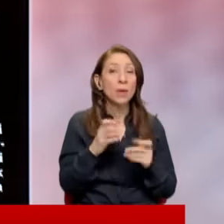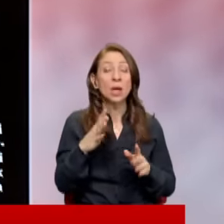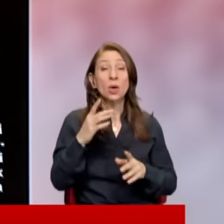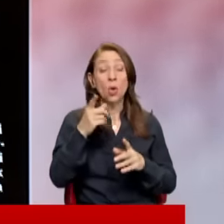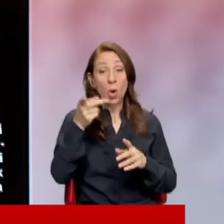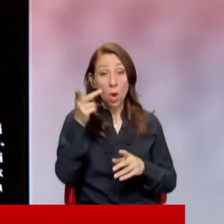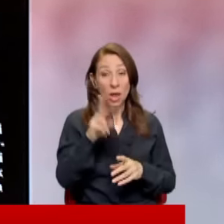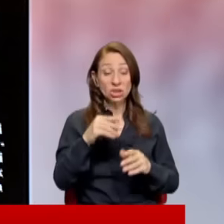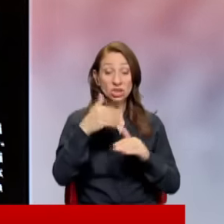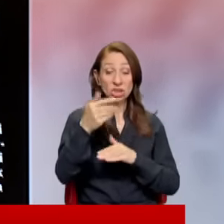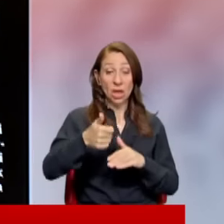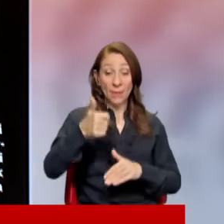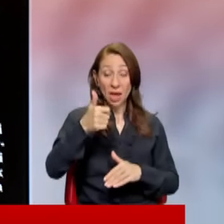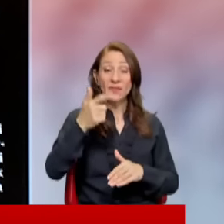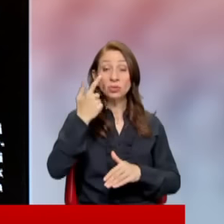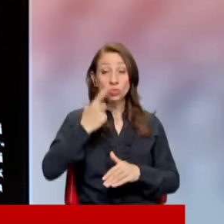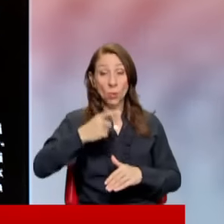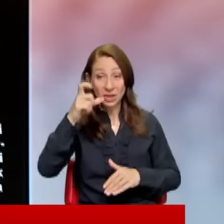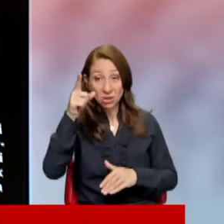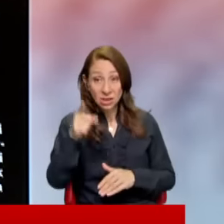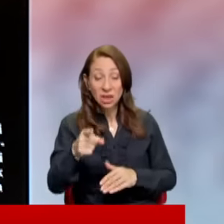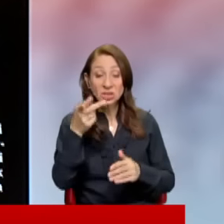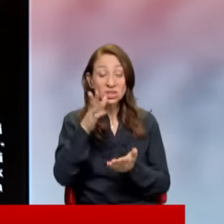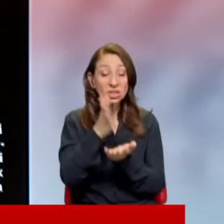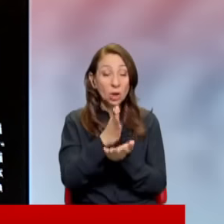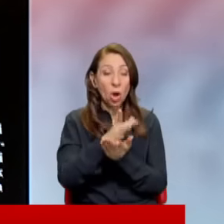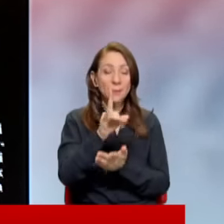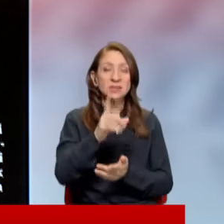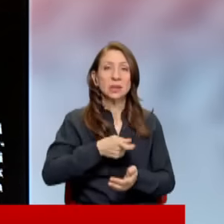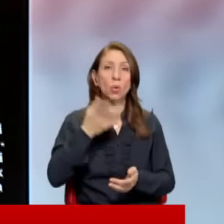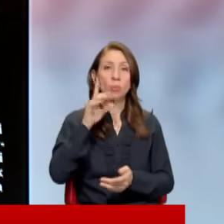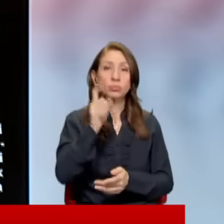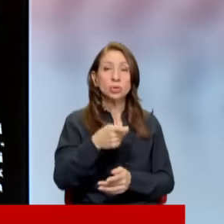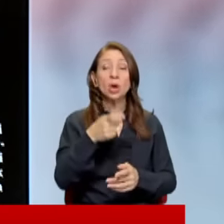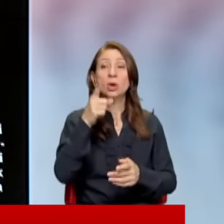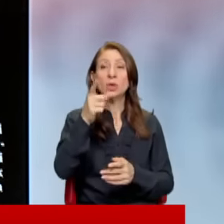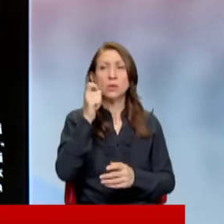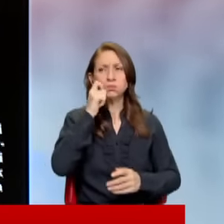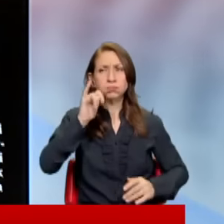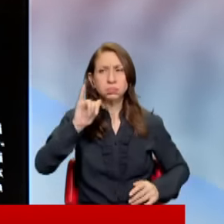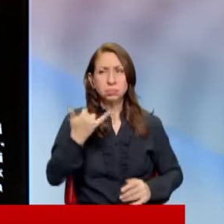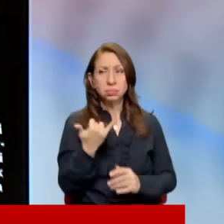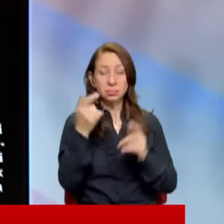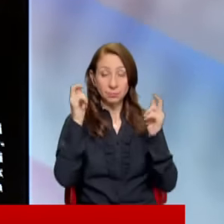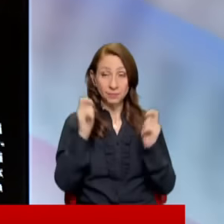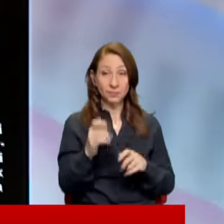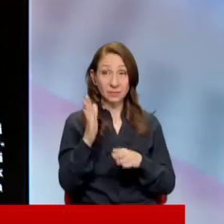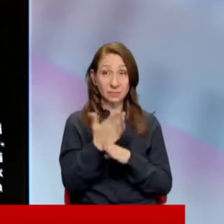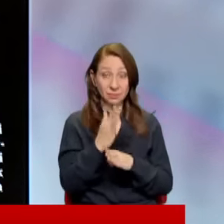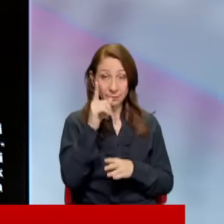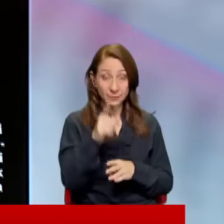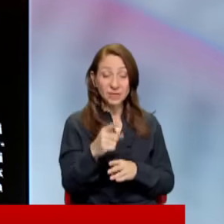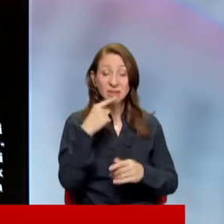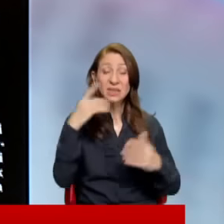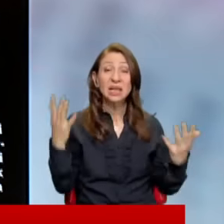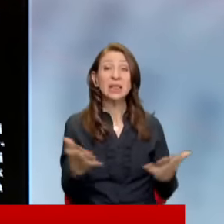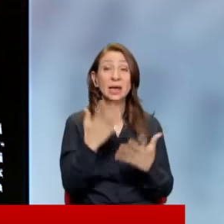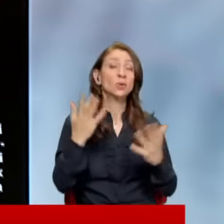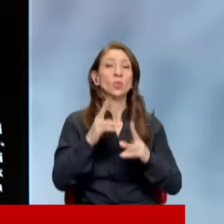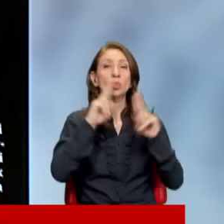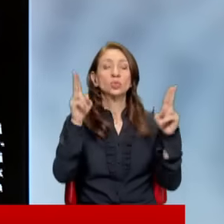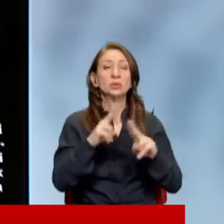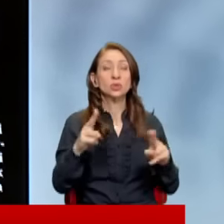cumhurbaşkanı ve Dışişleri bakanının cenazeleri 15 saat sonra bulundu Radikal İslamcı rejimin uygulamaları nedeniyle yıllardır